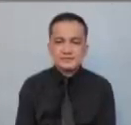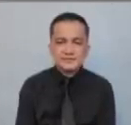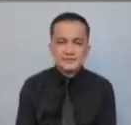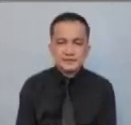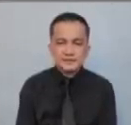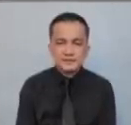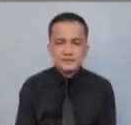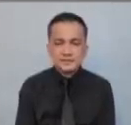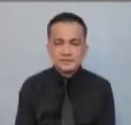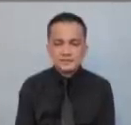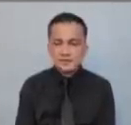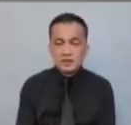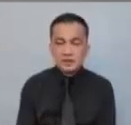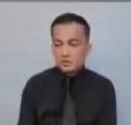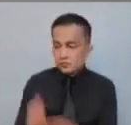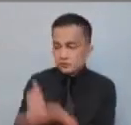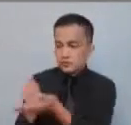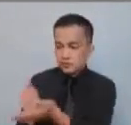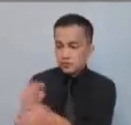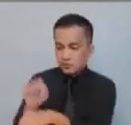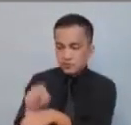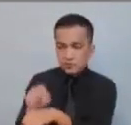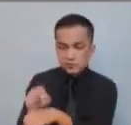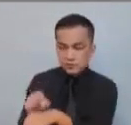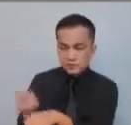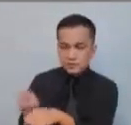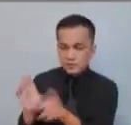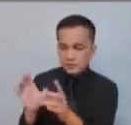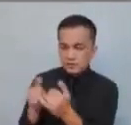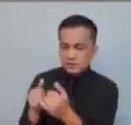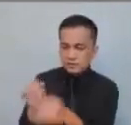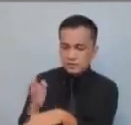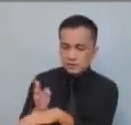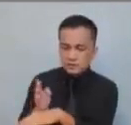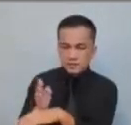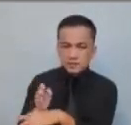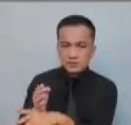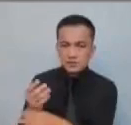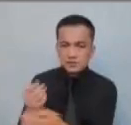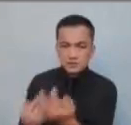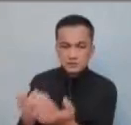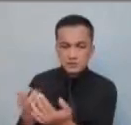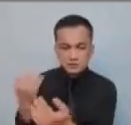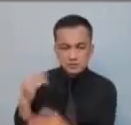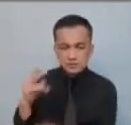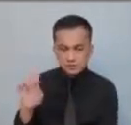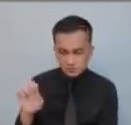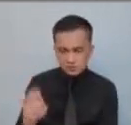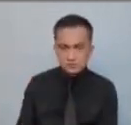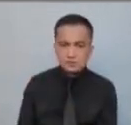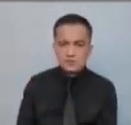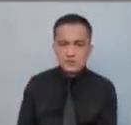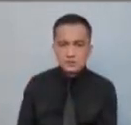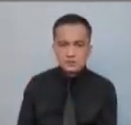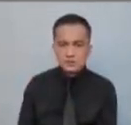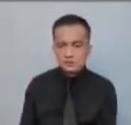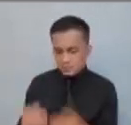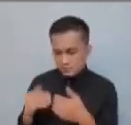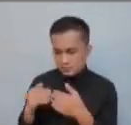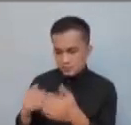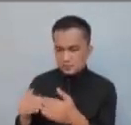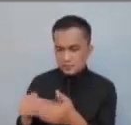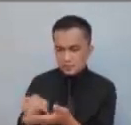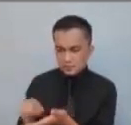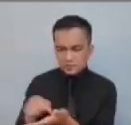Nakatanggap ng tulong ang mga manggagawa ng isang kumpanya sa Bataan na biktima ng sunog noong Hunyo. Ito'y sa pag-arangkada ng payout sa ilalim